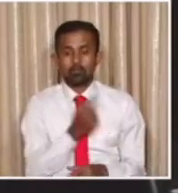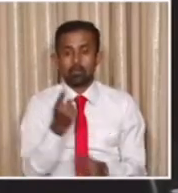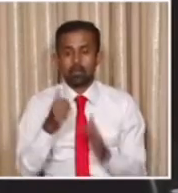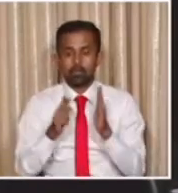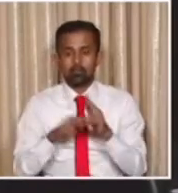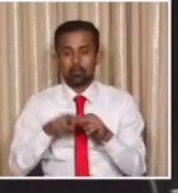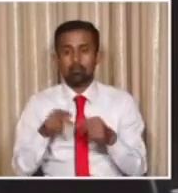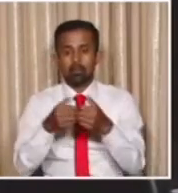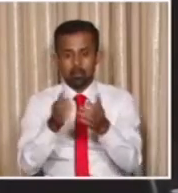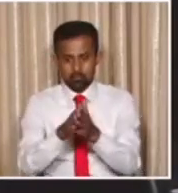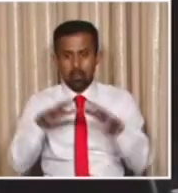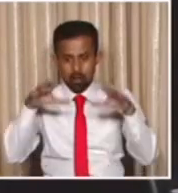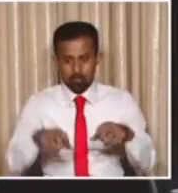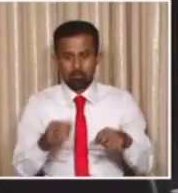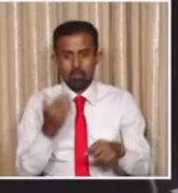යාගේ කියලා නේ ඒකෙ